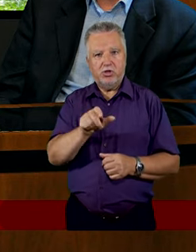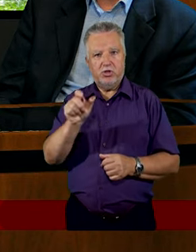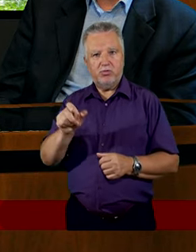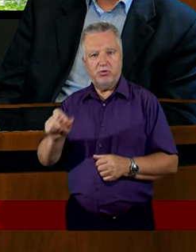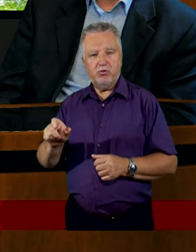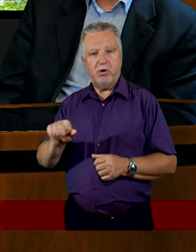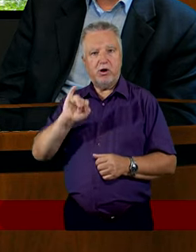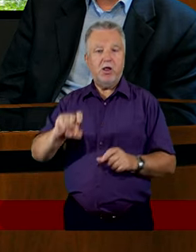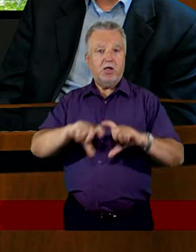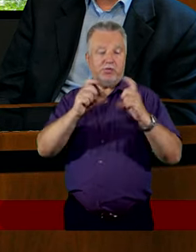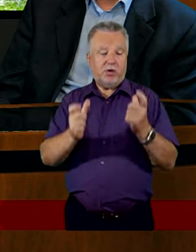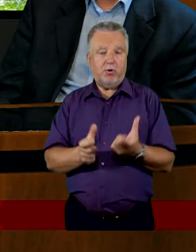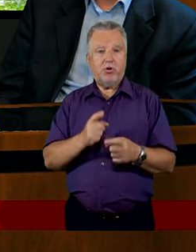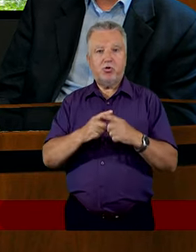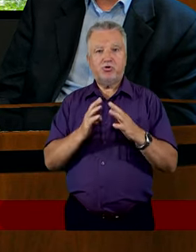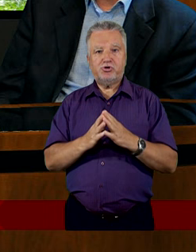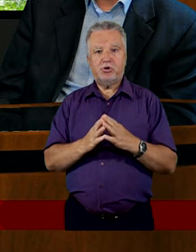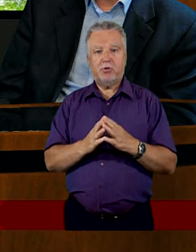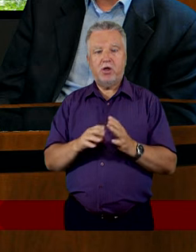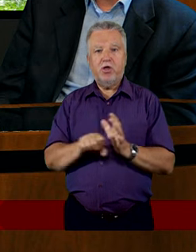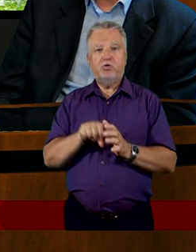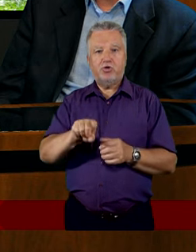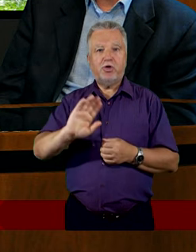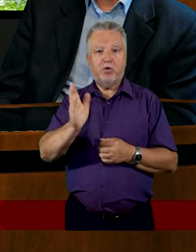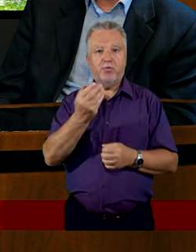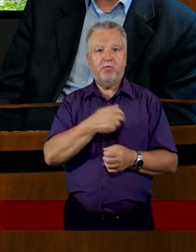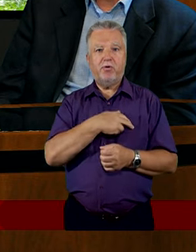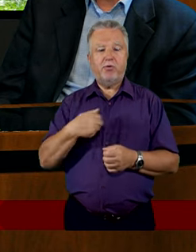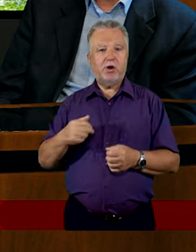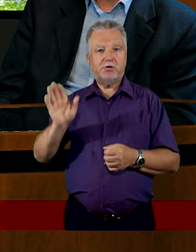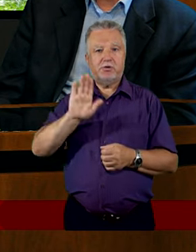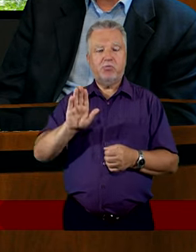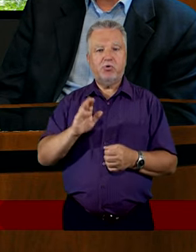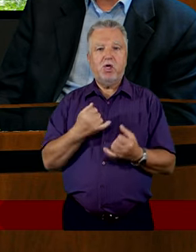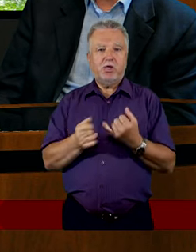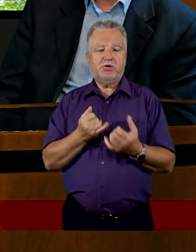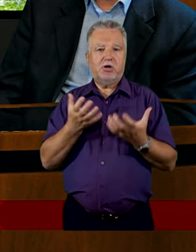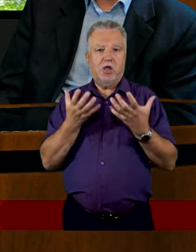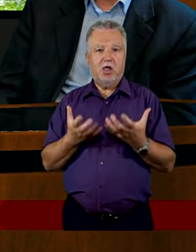indywidualnie i od całego Kościoła. Do tego powołał